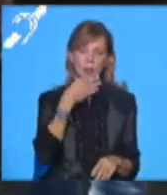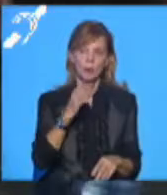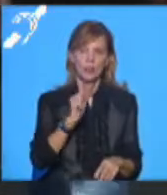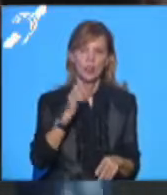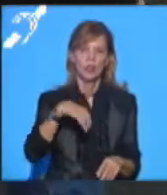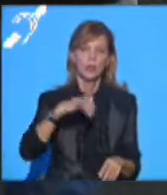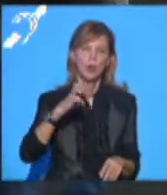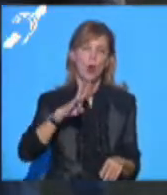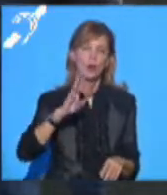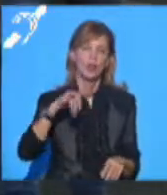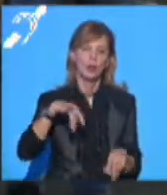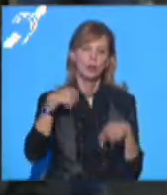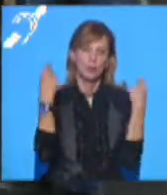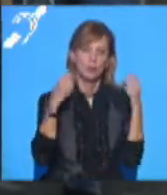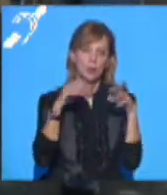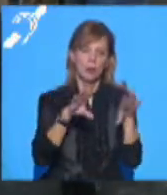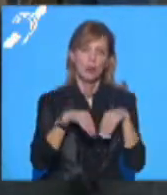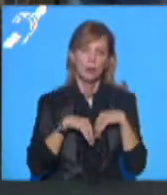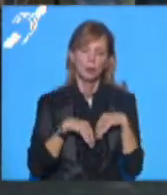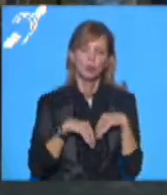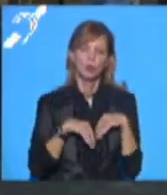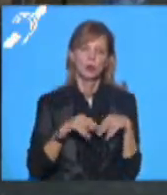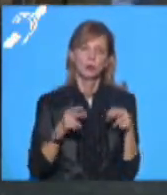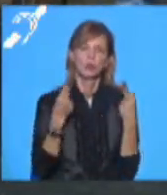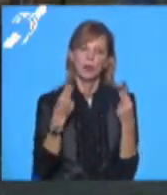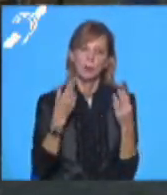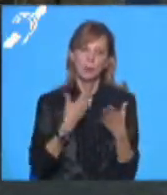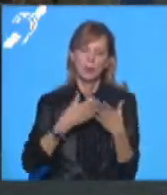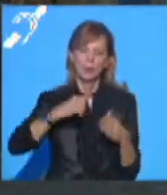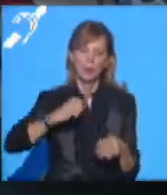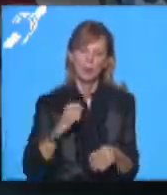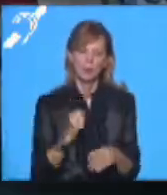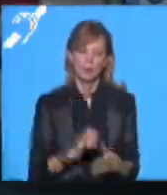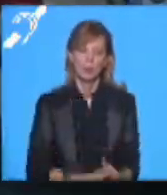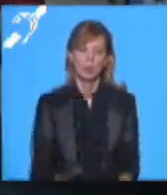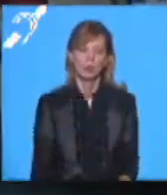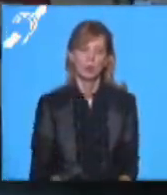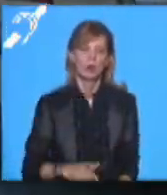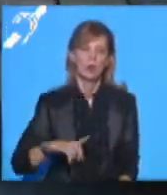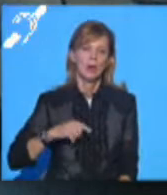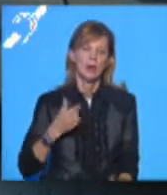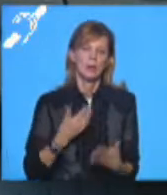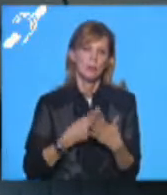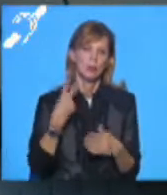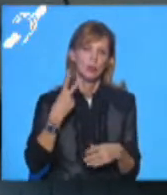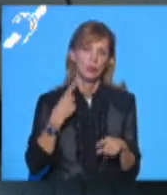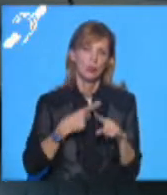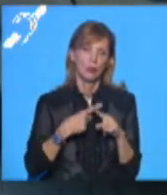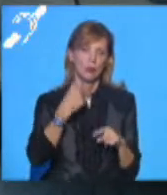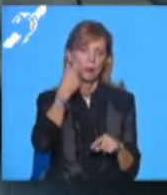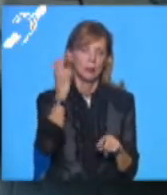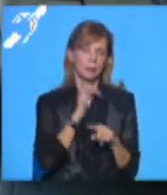și festivalul lui au adus numai beneficii comunității. Este pentru a doua oară când participăm